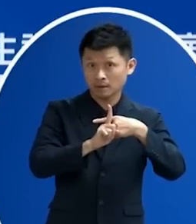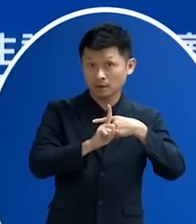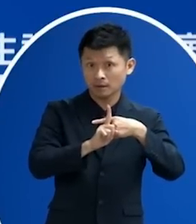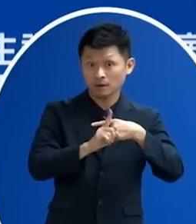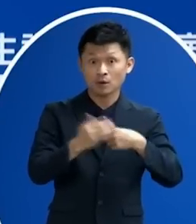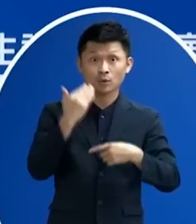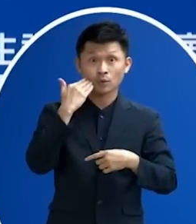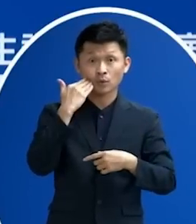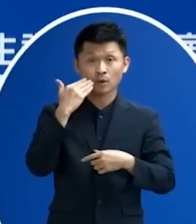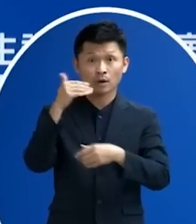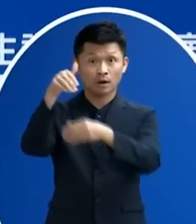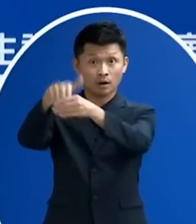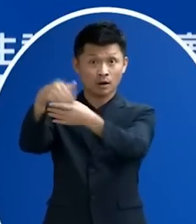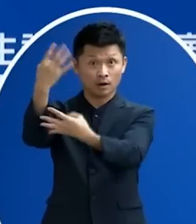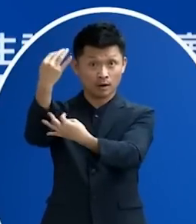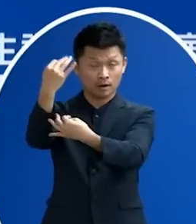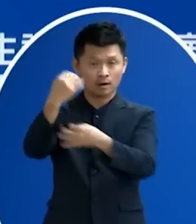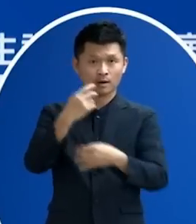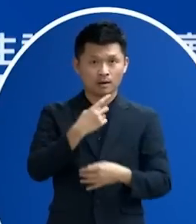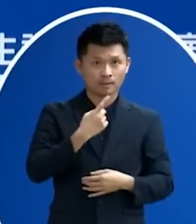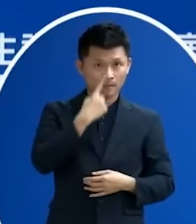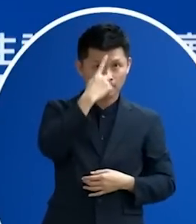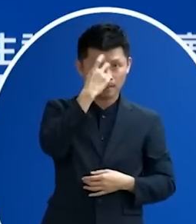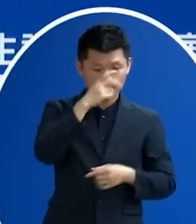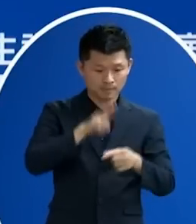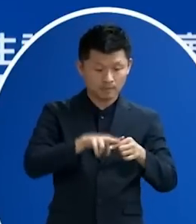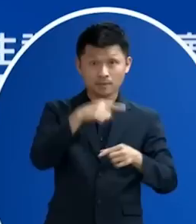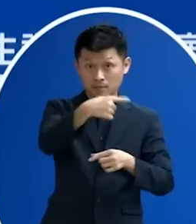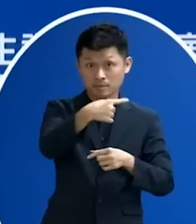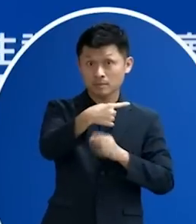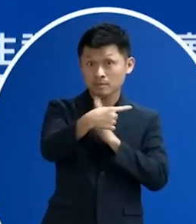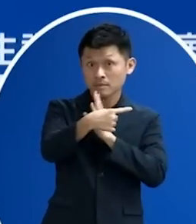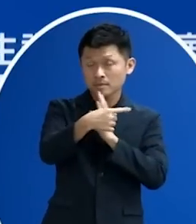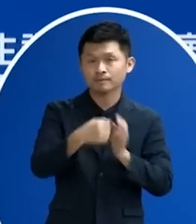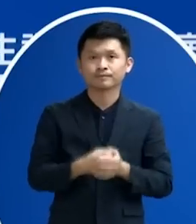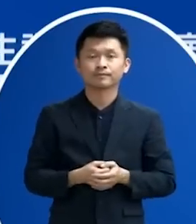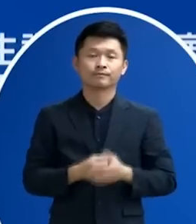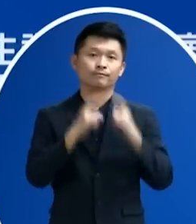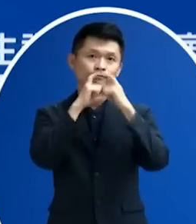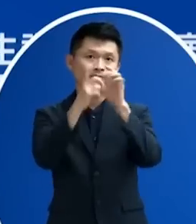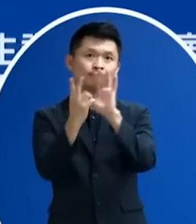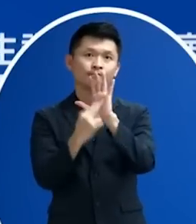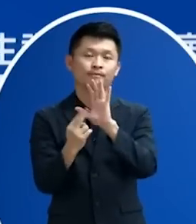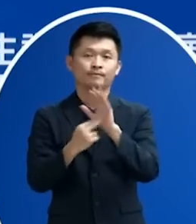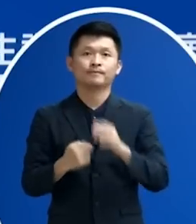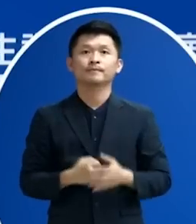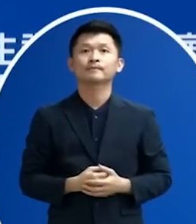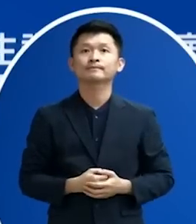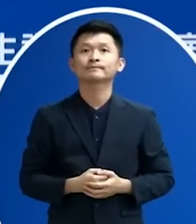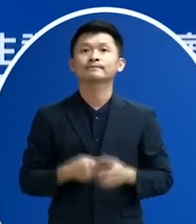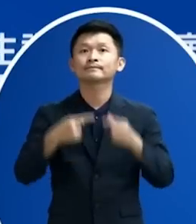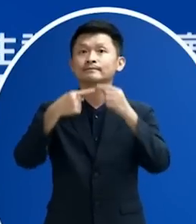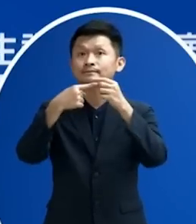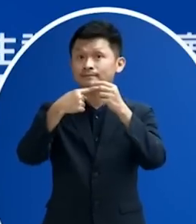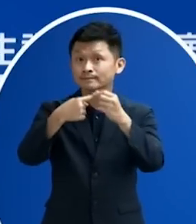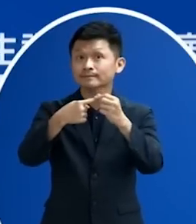者如果当天快筛阴的话。 好，我想是这样子的，就是说我们现在第一个我要说明的是，